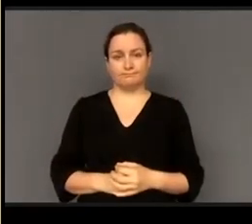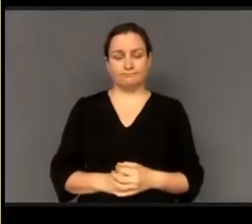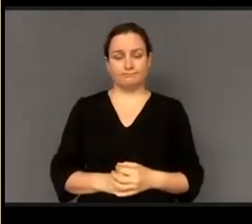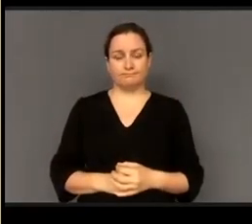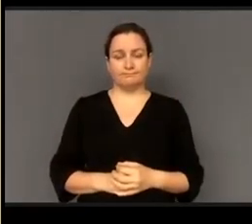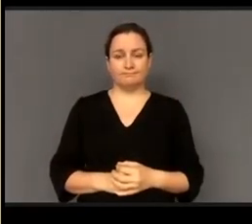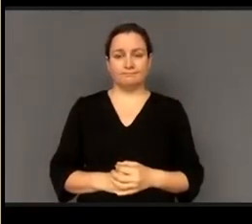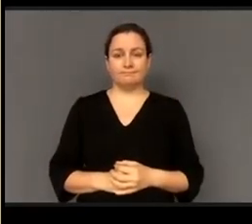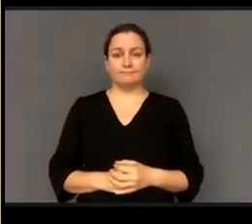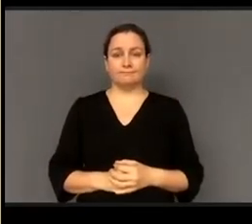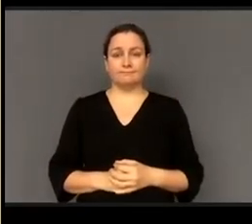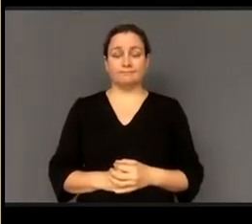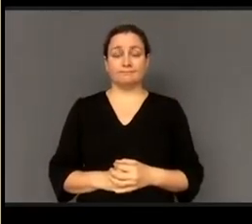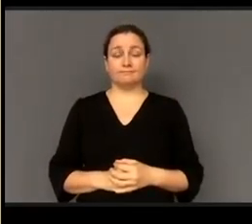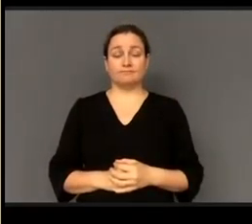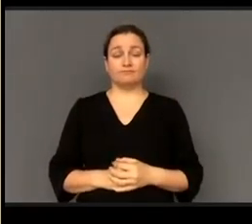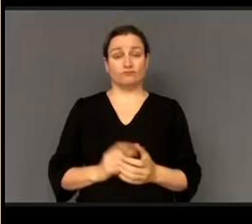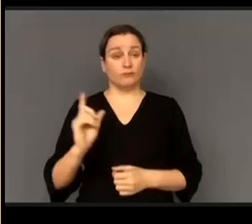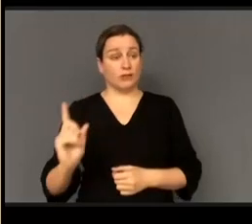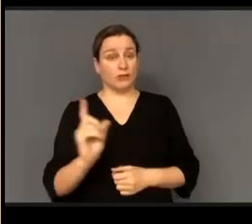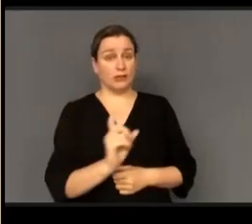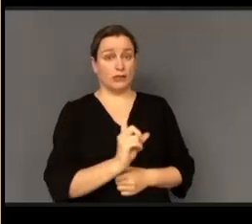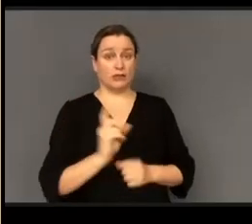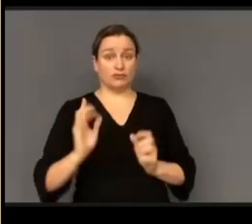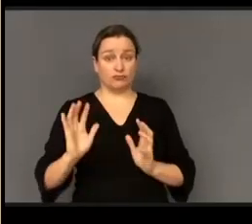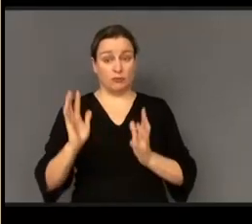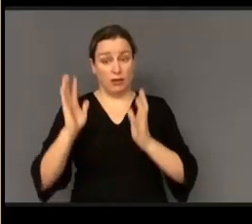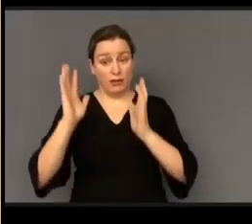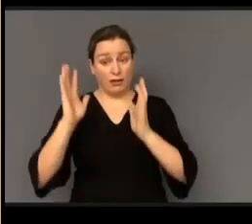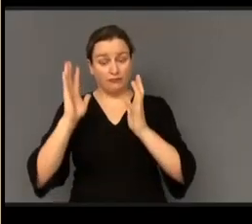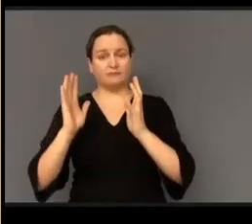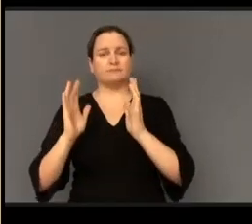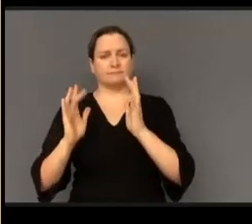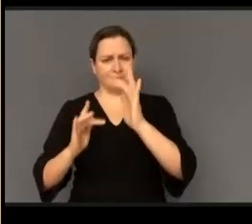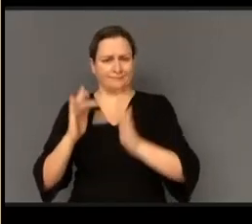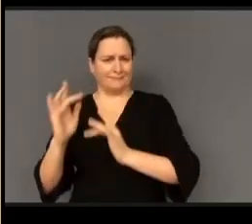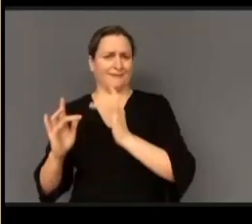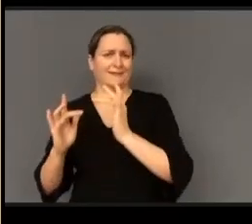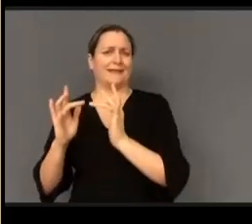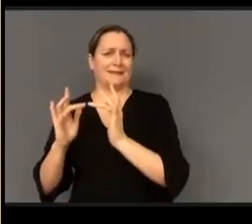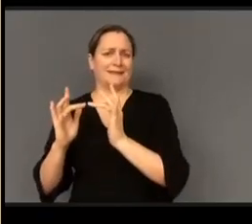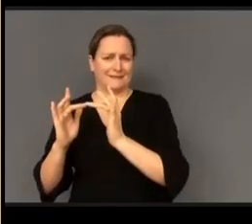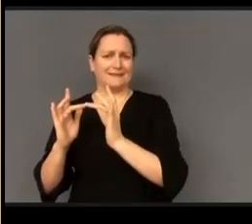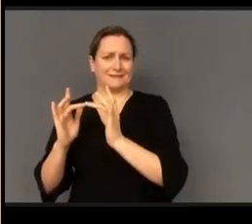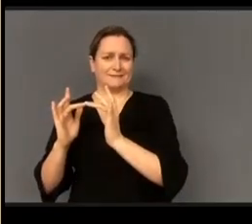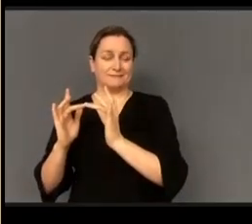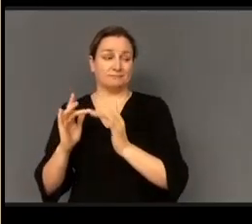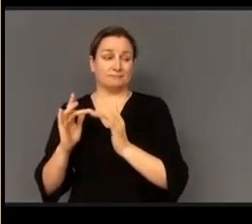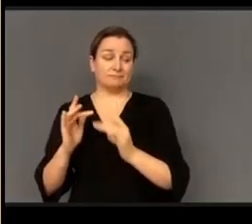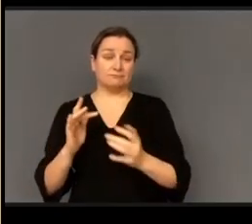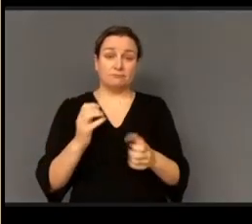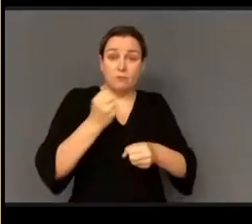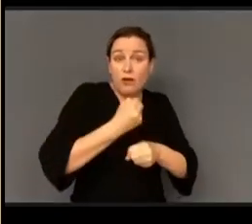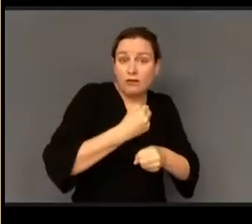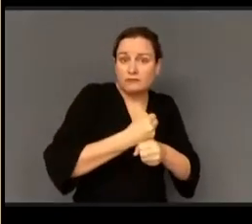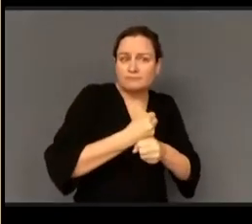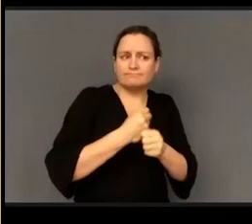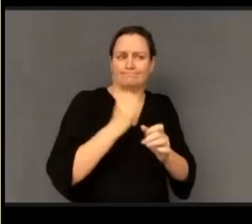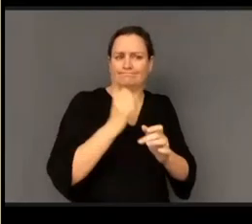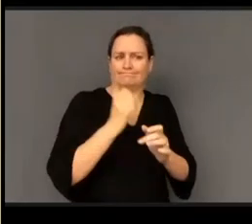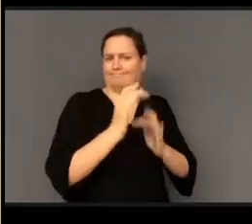Cela est devenu non seulement essentiel pour notre vie de tous les jours et nos activités socio-économiques, mais est